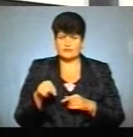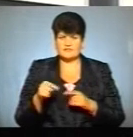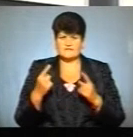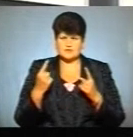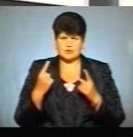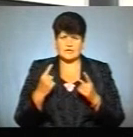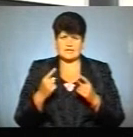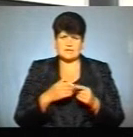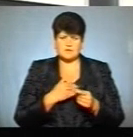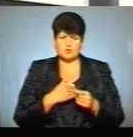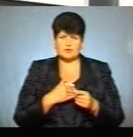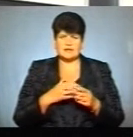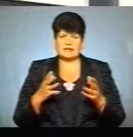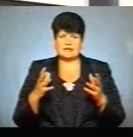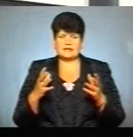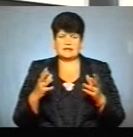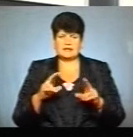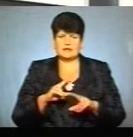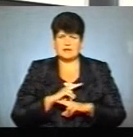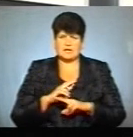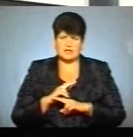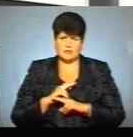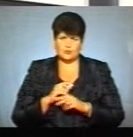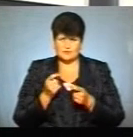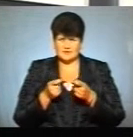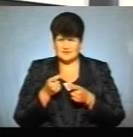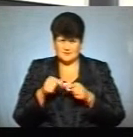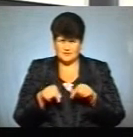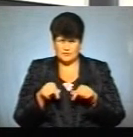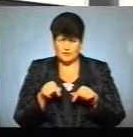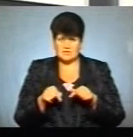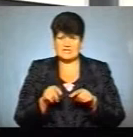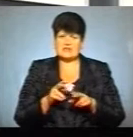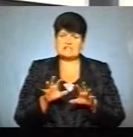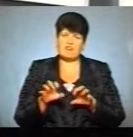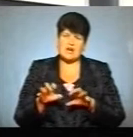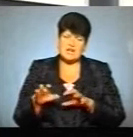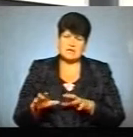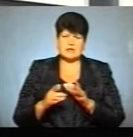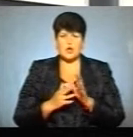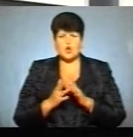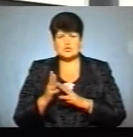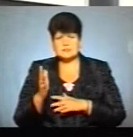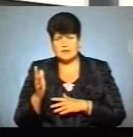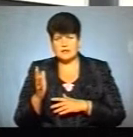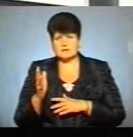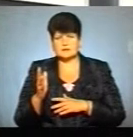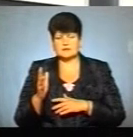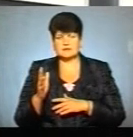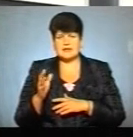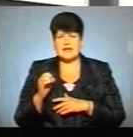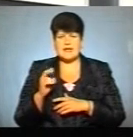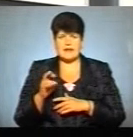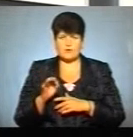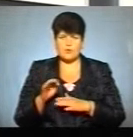високої температури гинуть ґрунтоутворюючі мікроорганізми, гинуть тварини, рослини, і відповідно